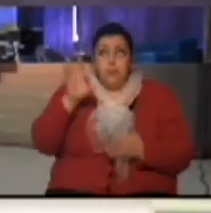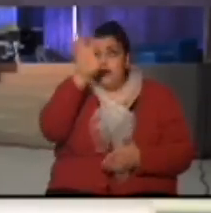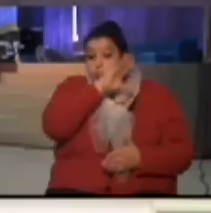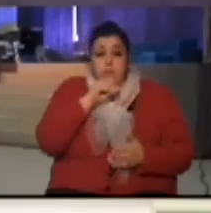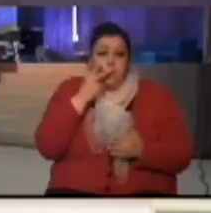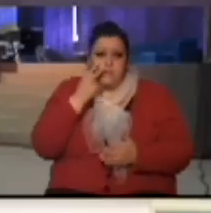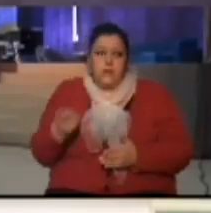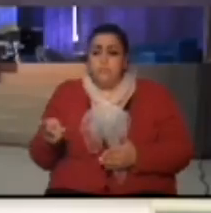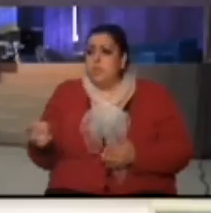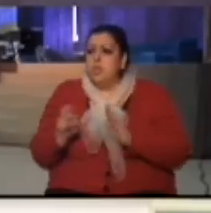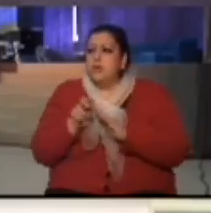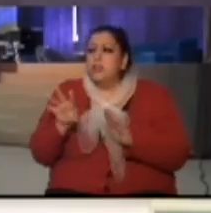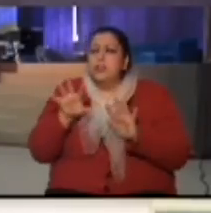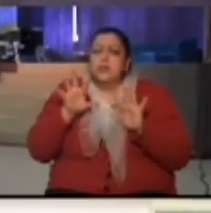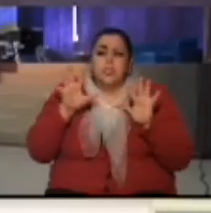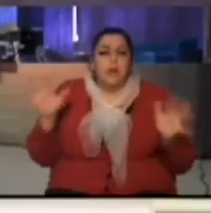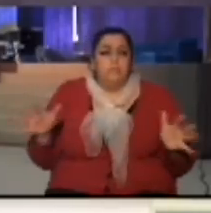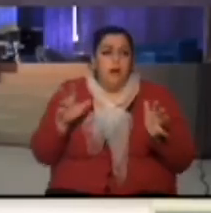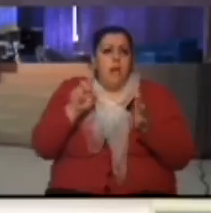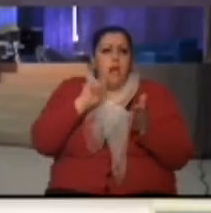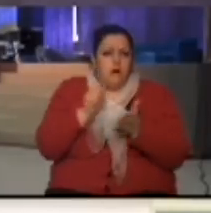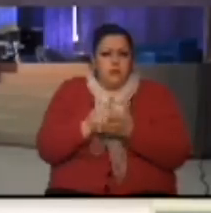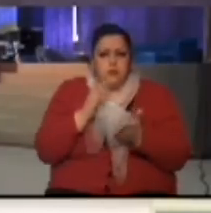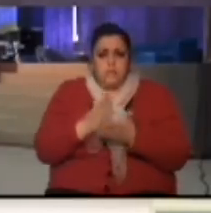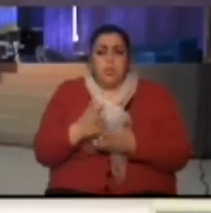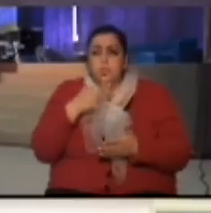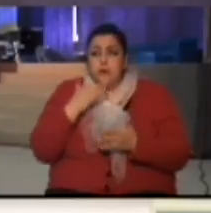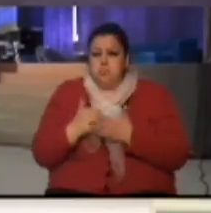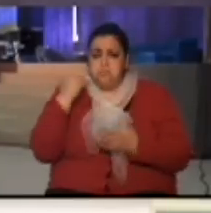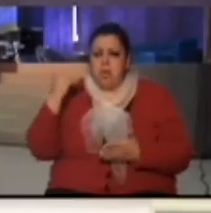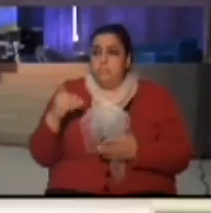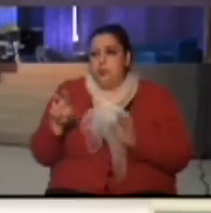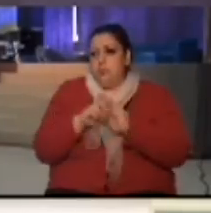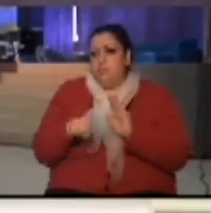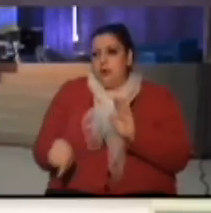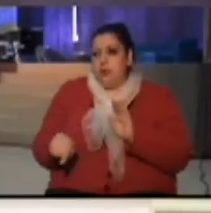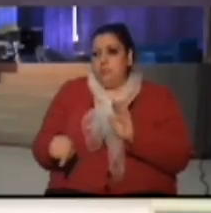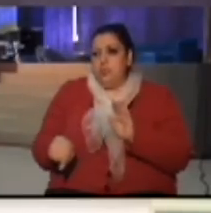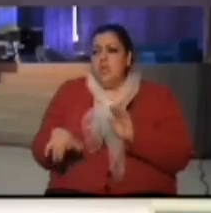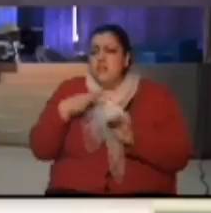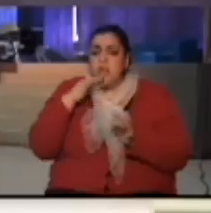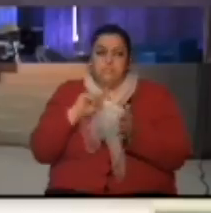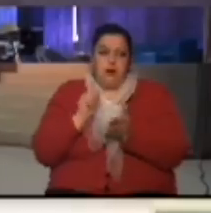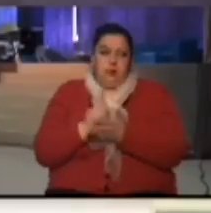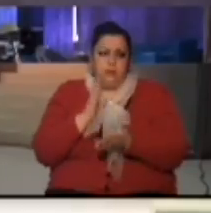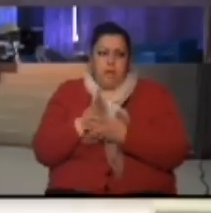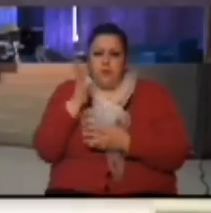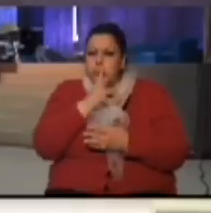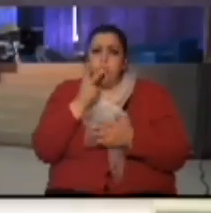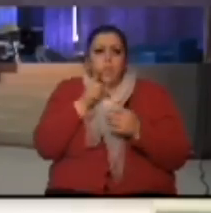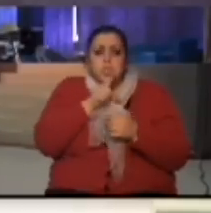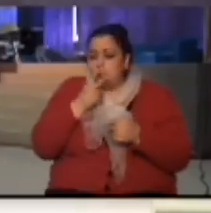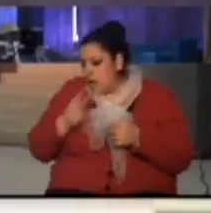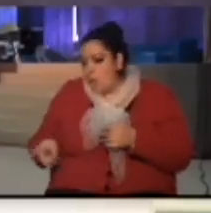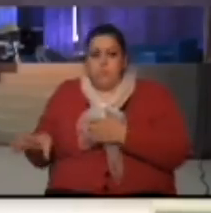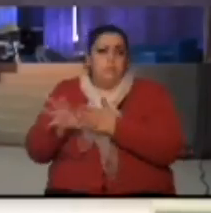է, շատ հարցերում շատ բարձր կարգի եկեղեցի է, շատ հարցերում, ես չեմ ասում ամենա